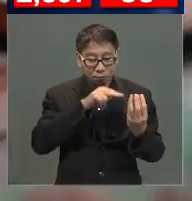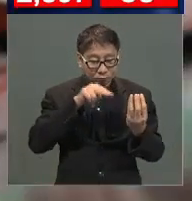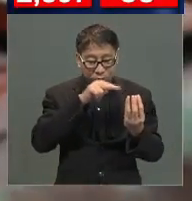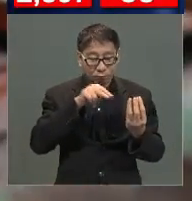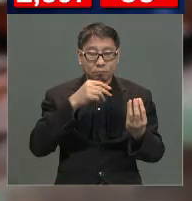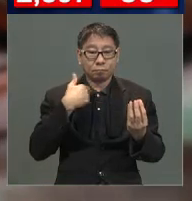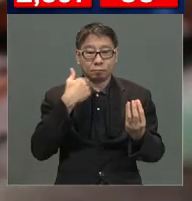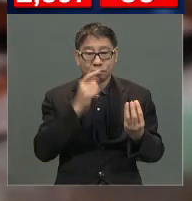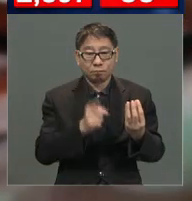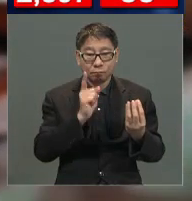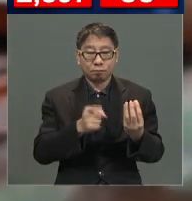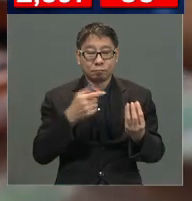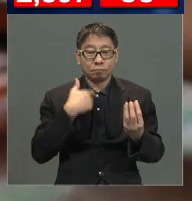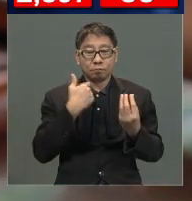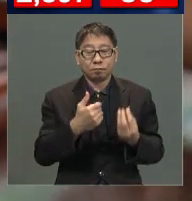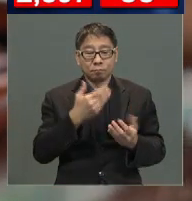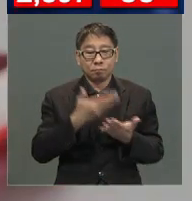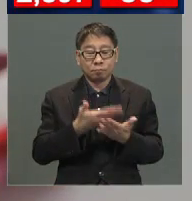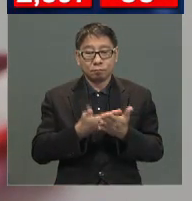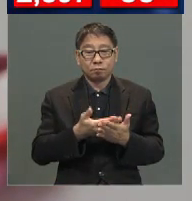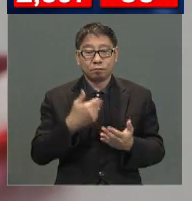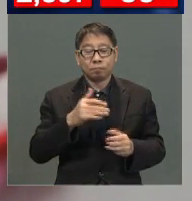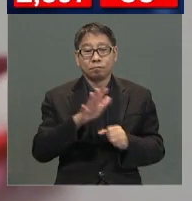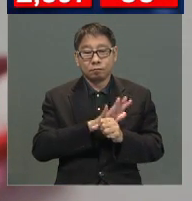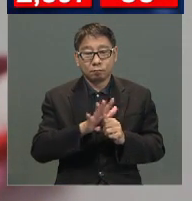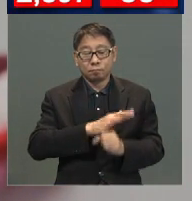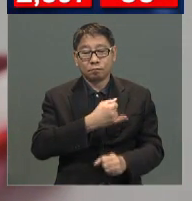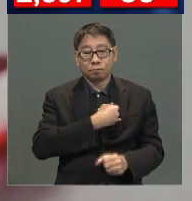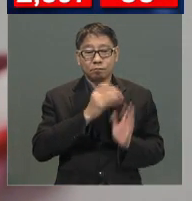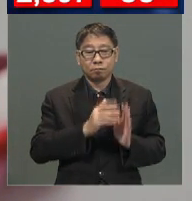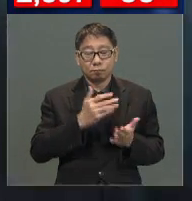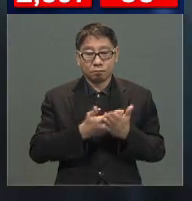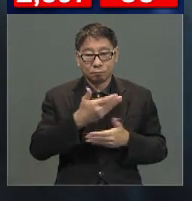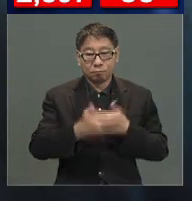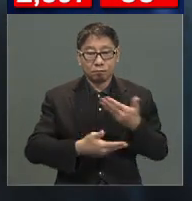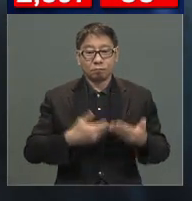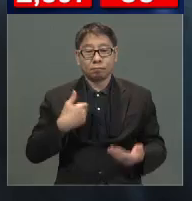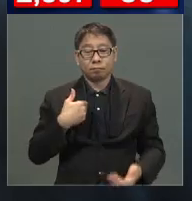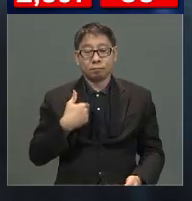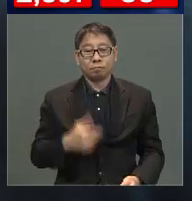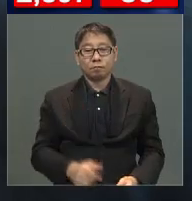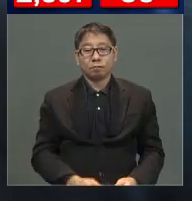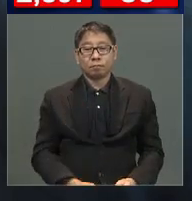ราะห์อย่างละเอียดถี่ถ้วนเพื่อทำให้ได้ราคาที่พึงพอใจทั้งผู้ซื้อแล้วก็ผู้ขายค่ะ